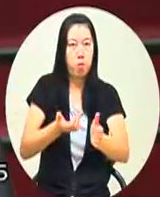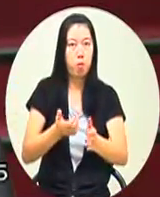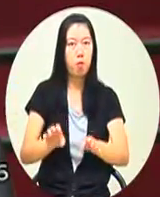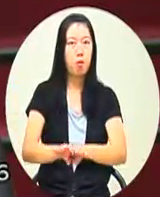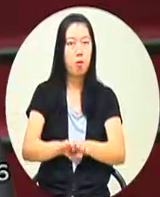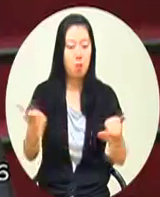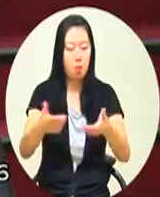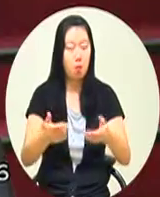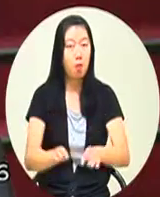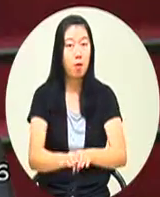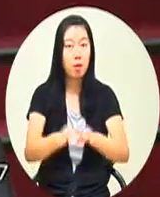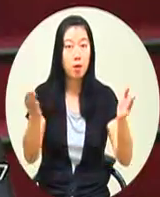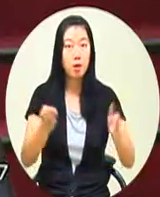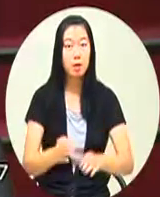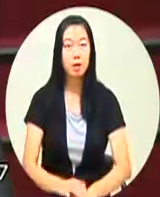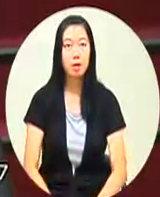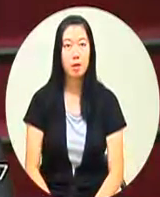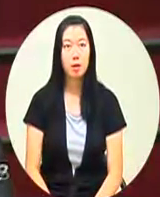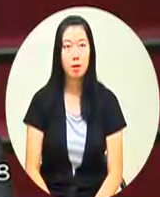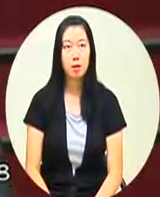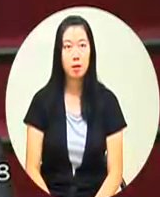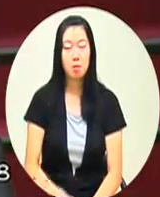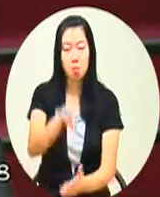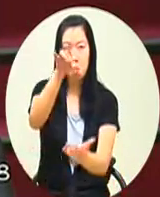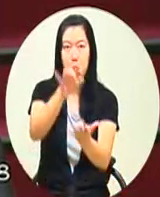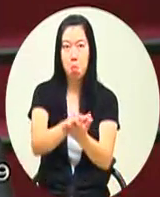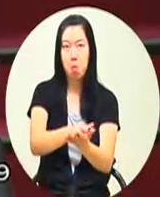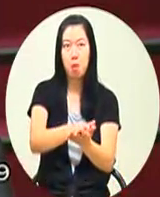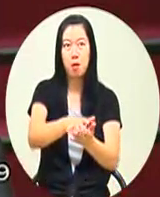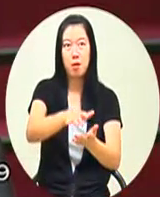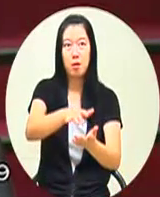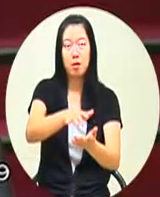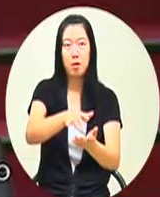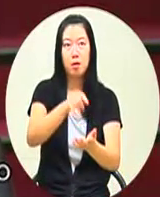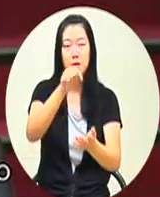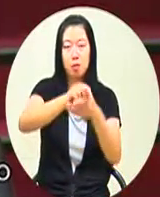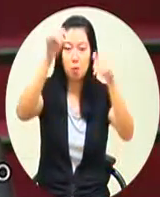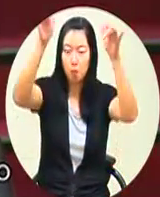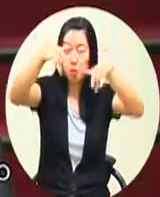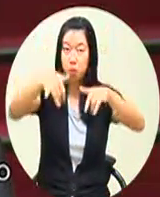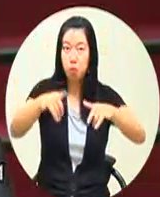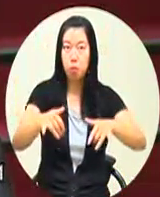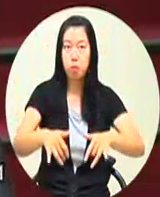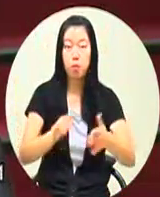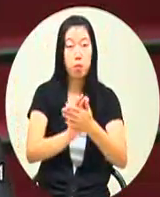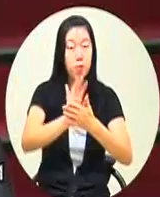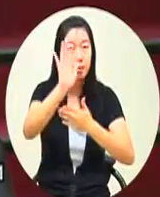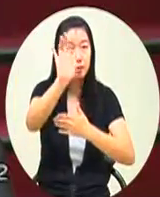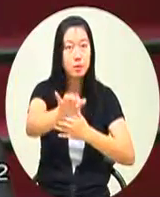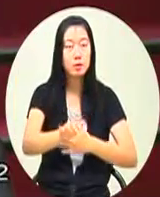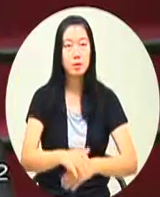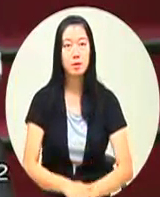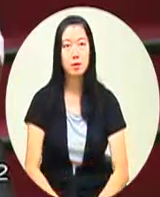工，依次摧毁，下雨之后